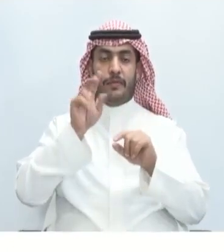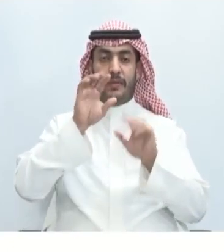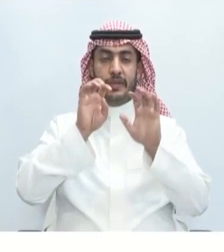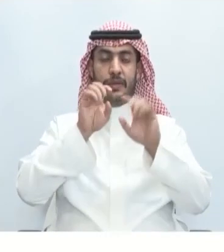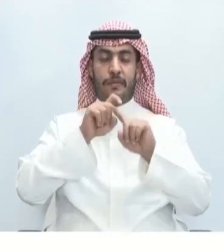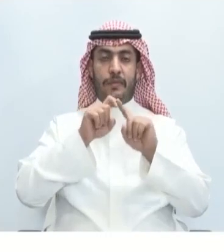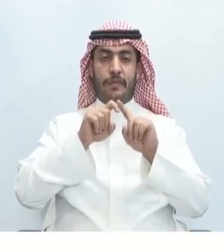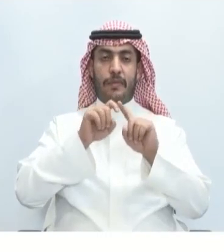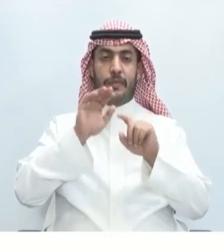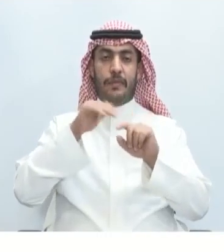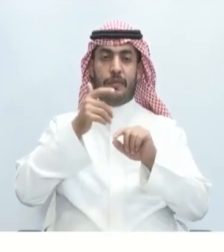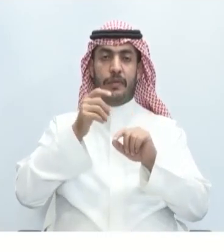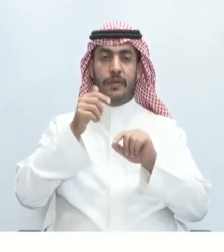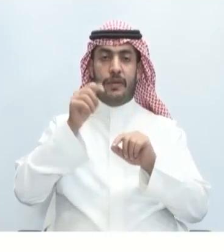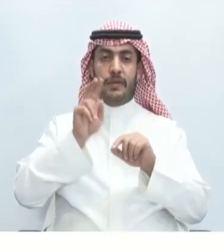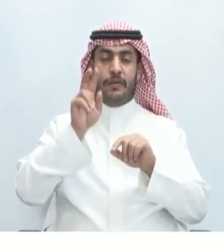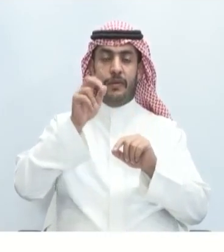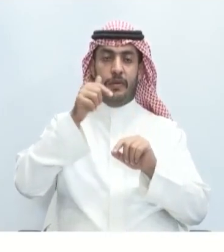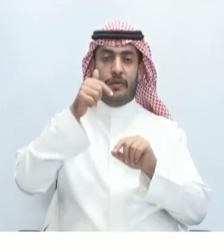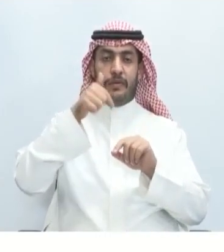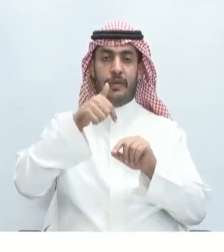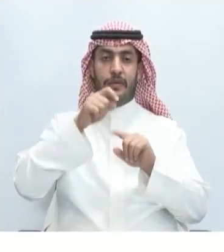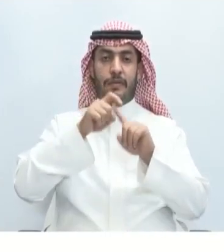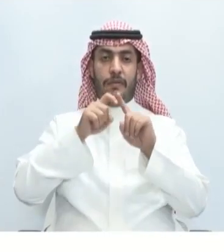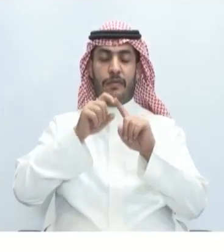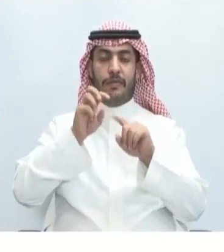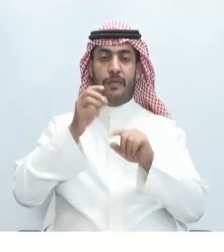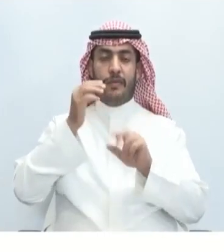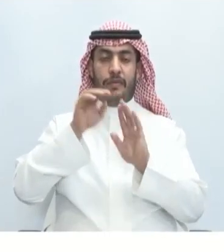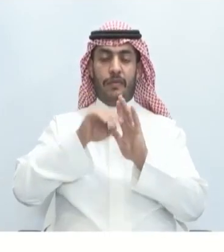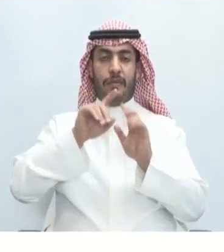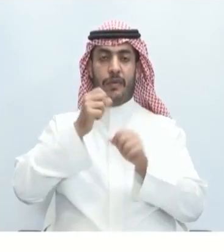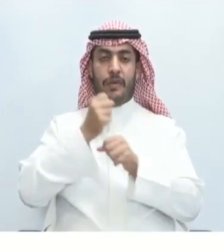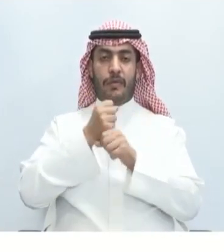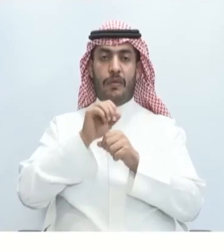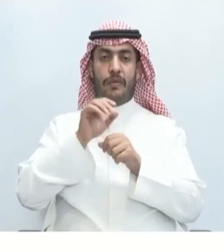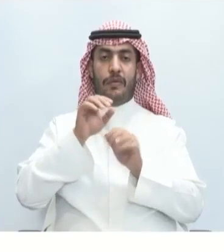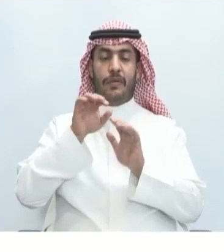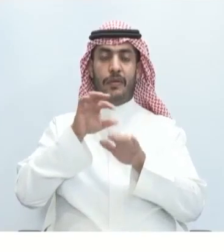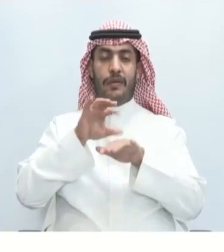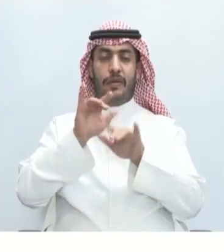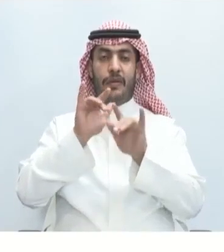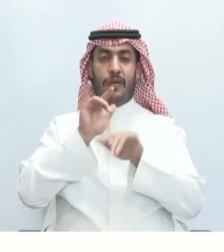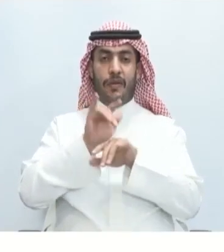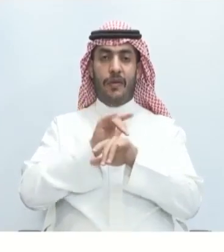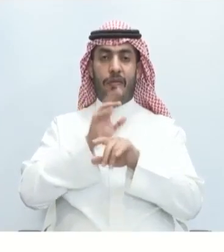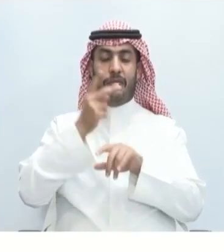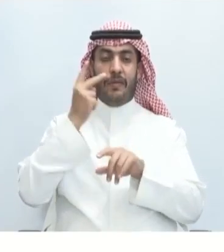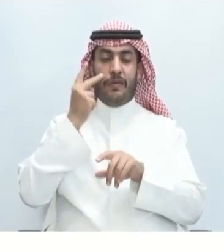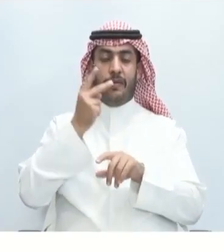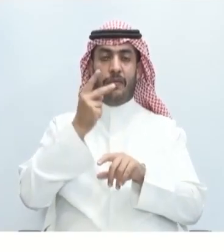قد تكون مناسبه هنالك 67% اذا قرابه 30% لم تستخدم من الركاب لو نظرنا ايضا